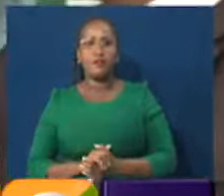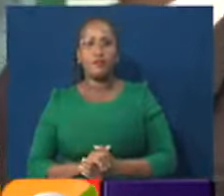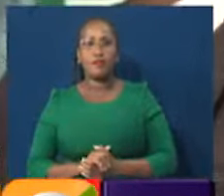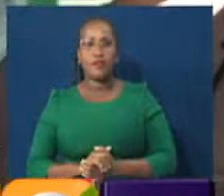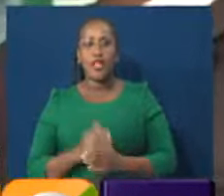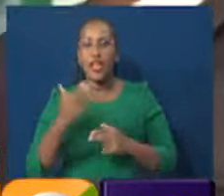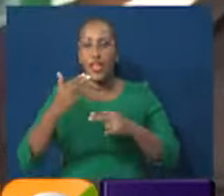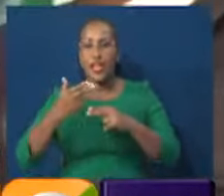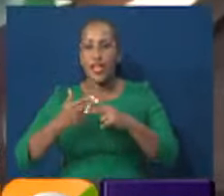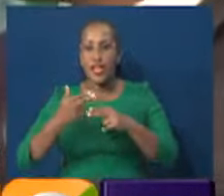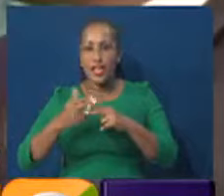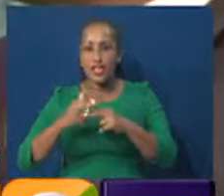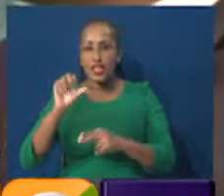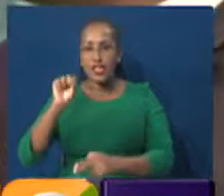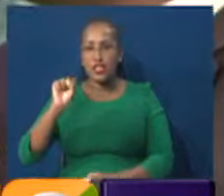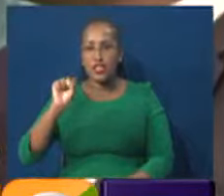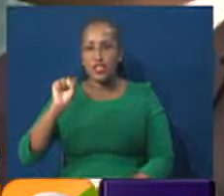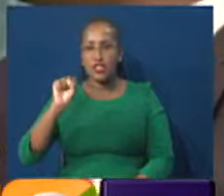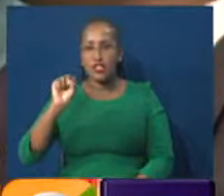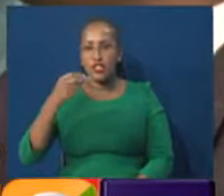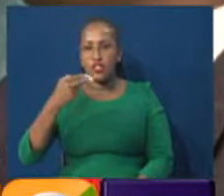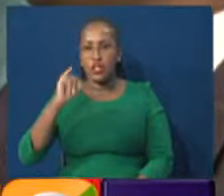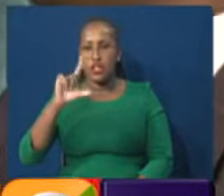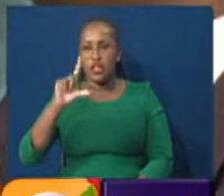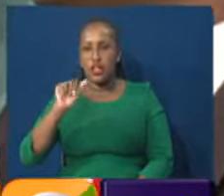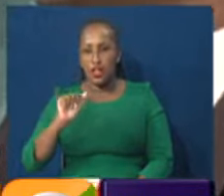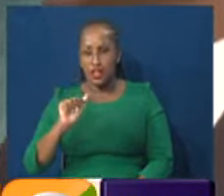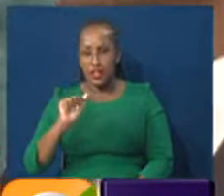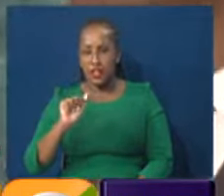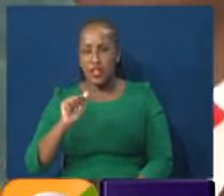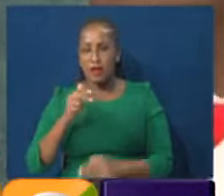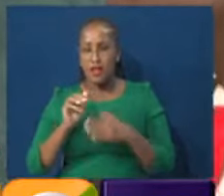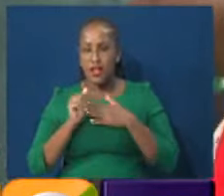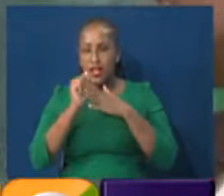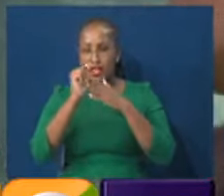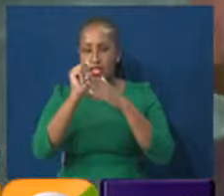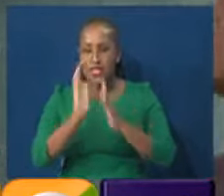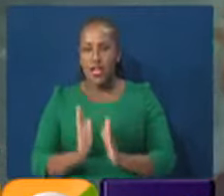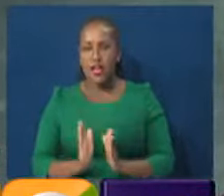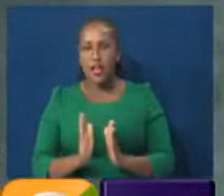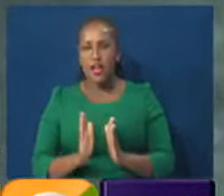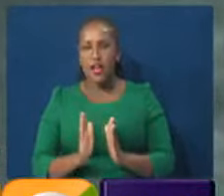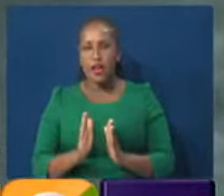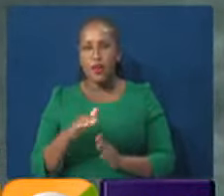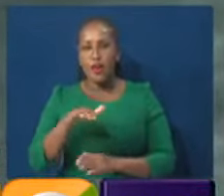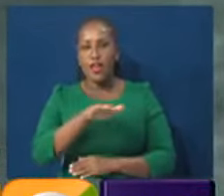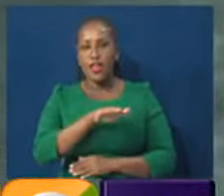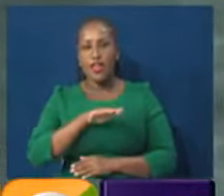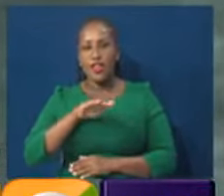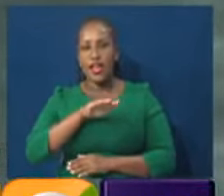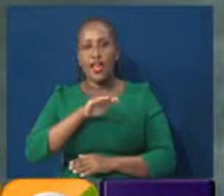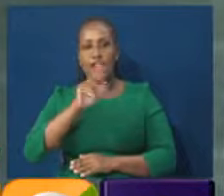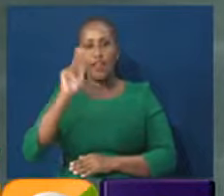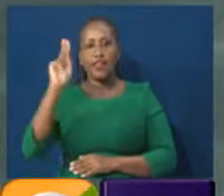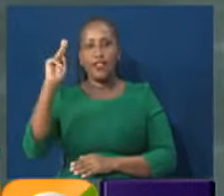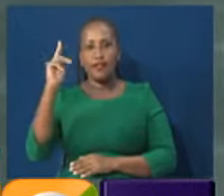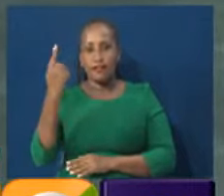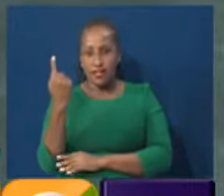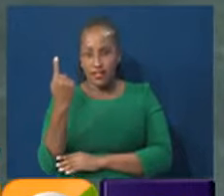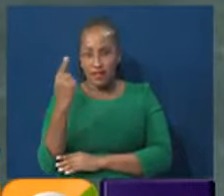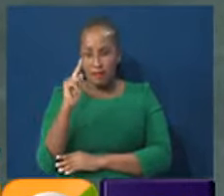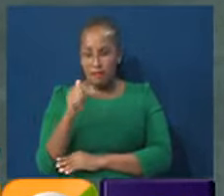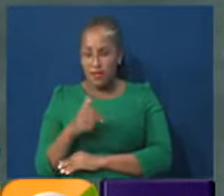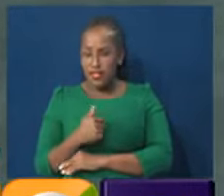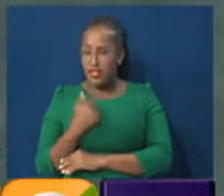Kwa majina anaitwa Sheila Kihima. Ni kiongozi katika mrengo wa Kenya Kwanza. Nitasema